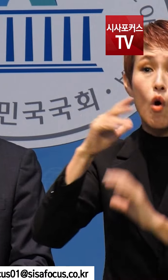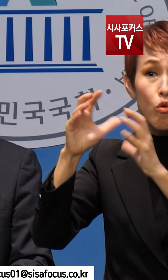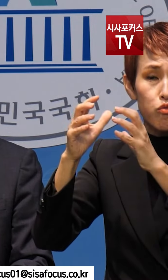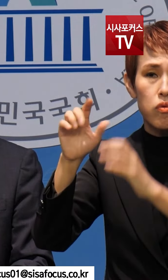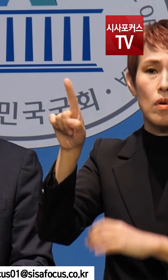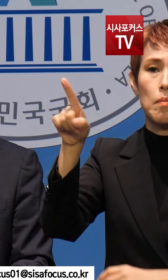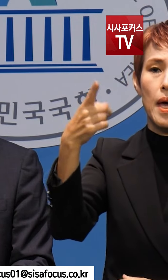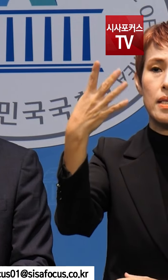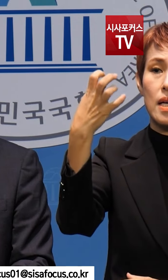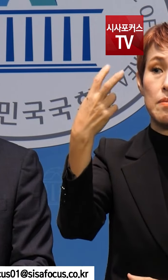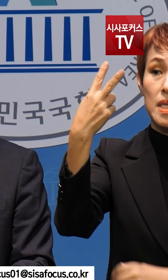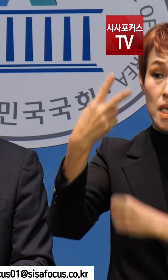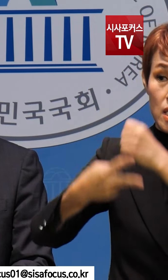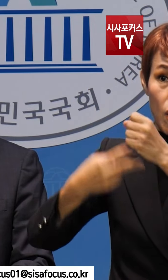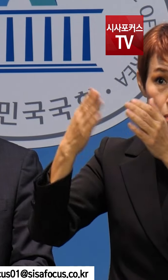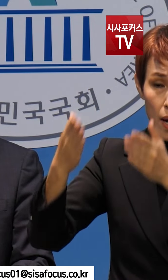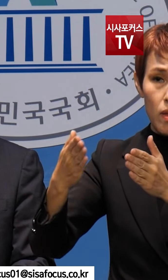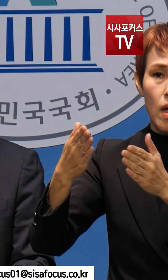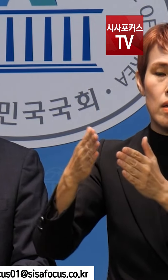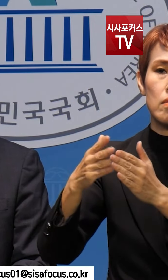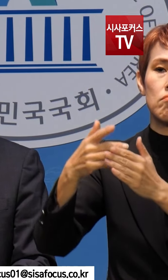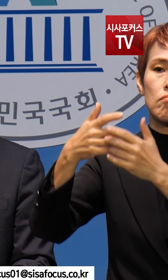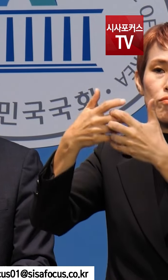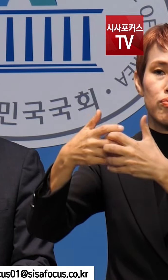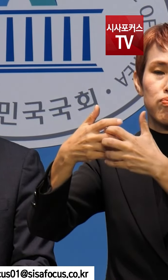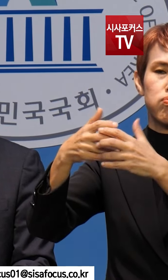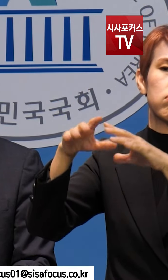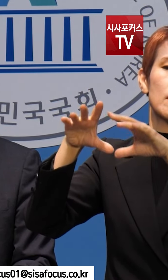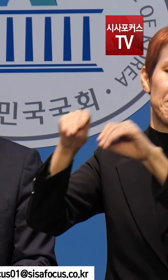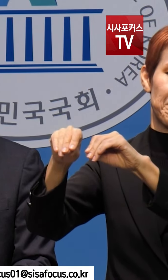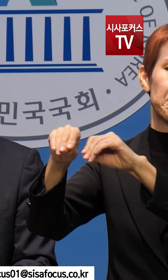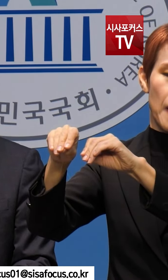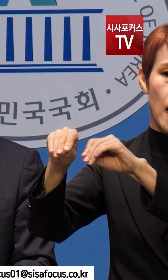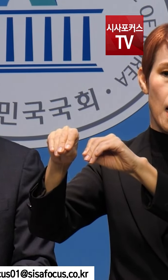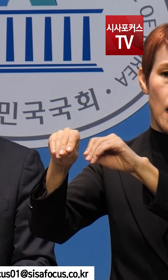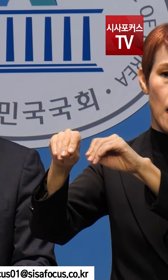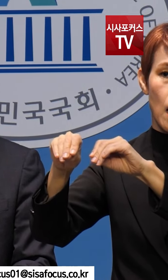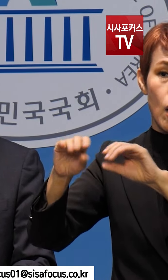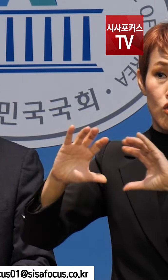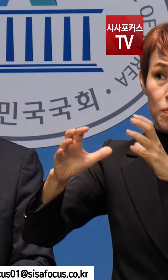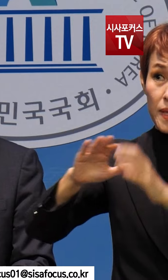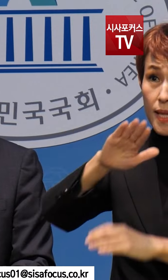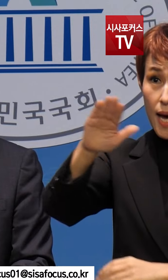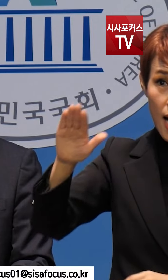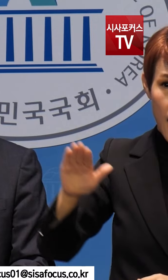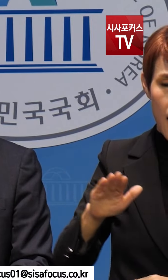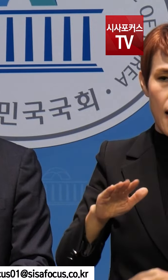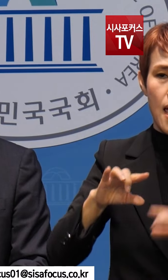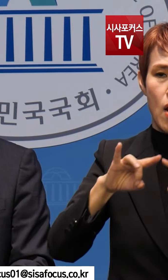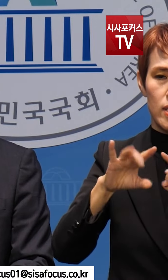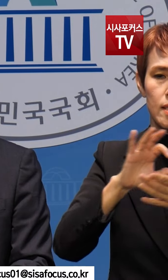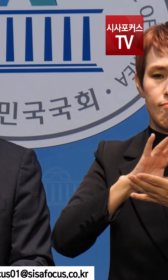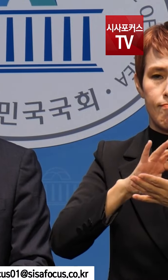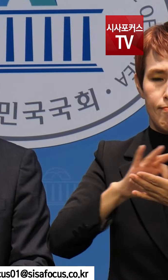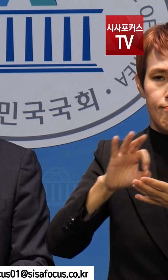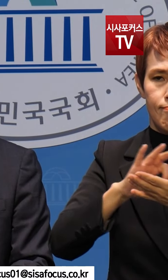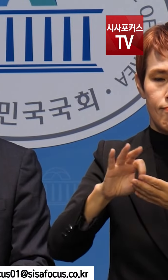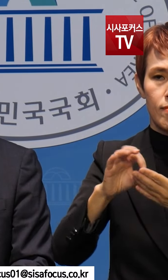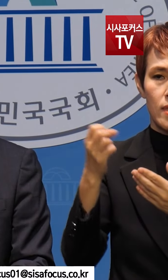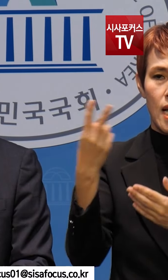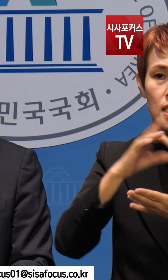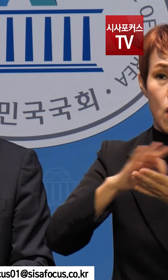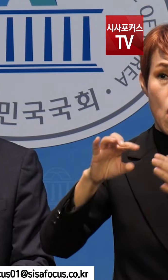142년 만에 가동을 멈췄습니다 국민 누구나가 에너지 전환의 주체가 되도록 재생에너지